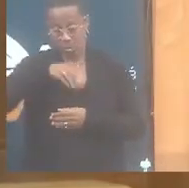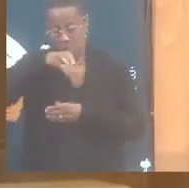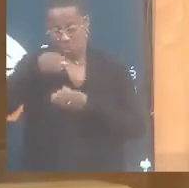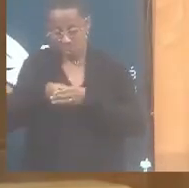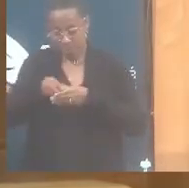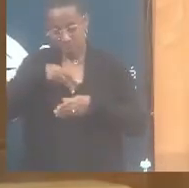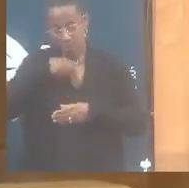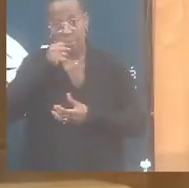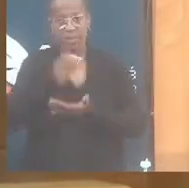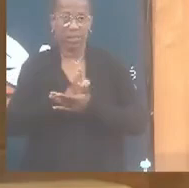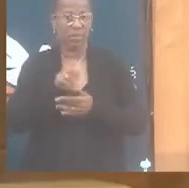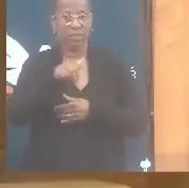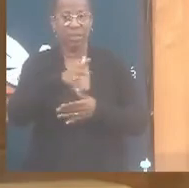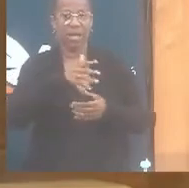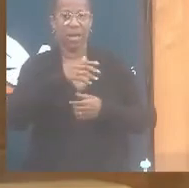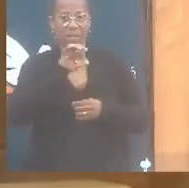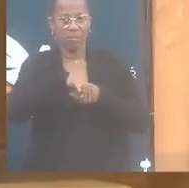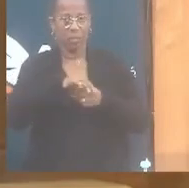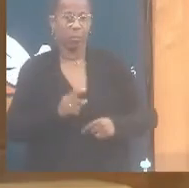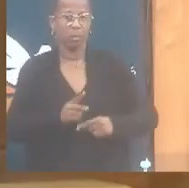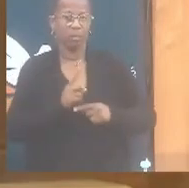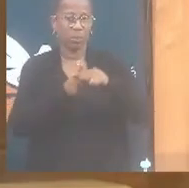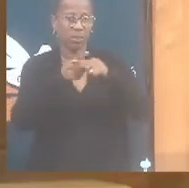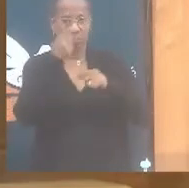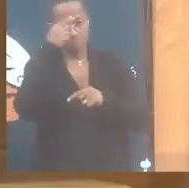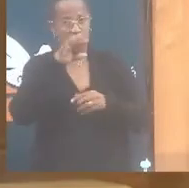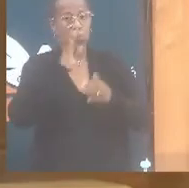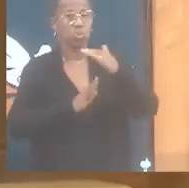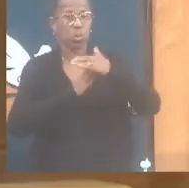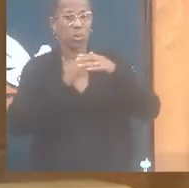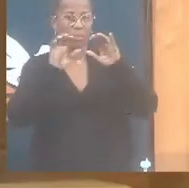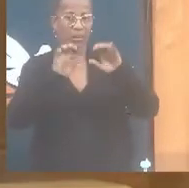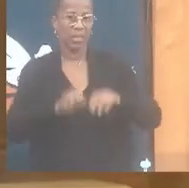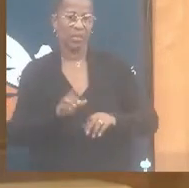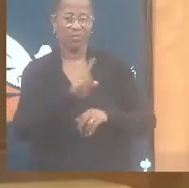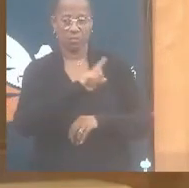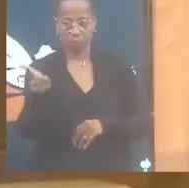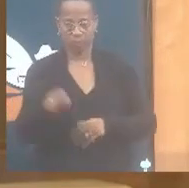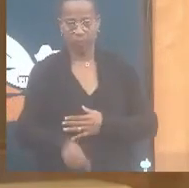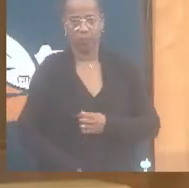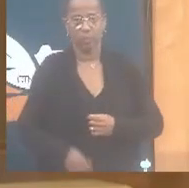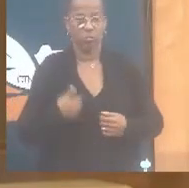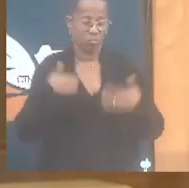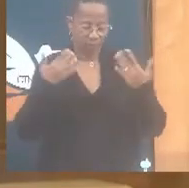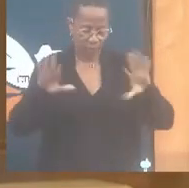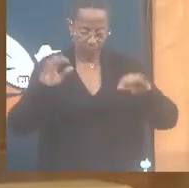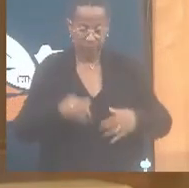n'allons pas approuver votre compte administratif. J'en ai fini.